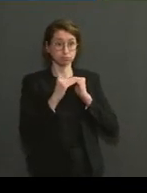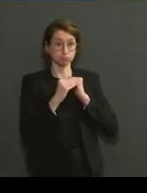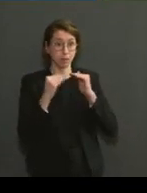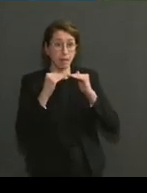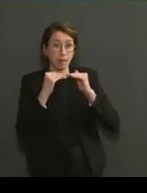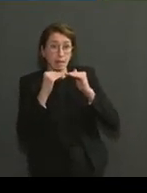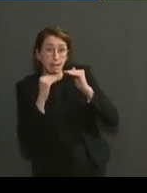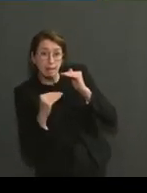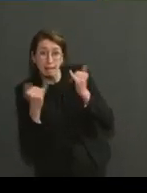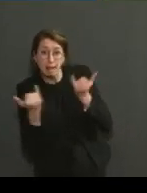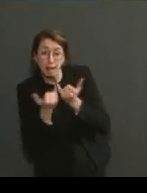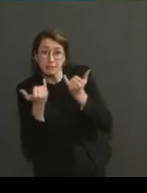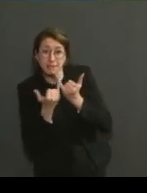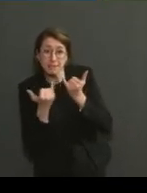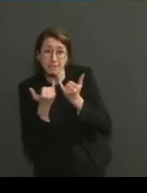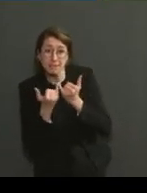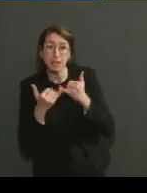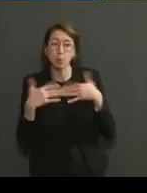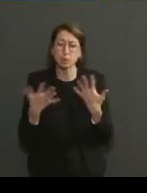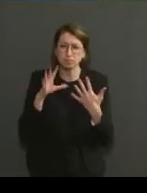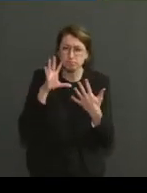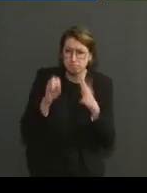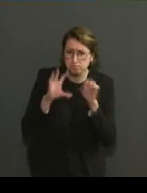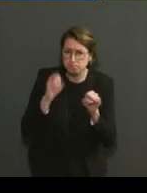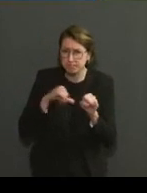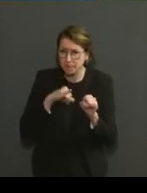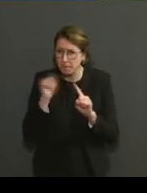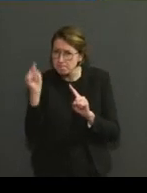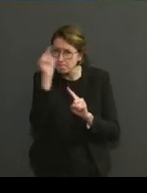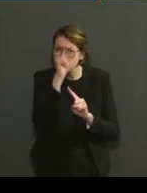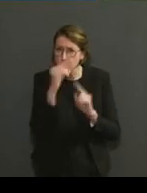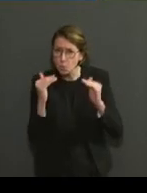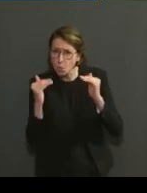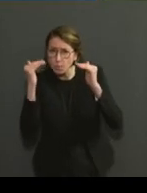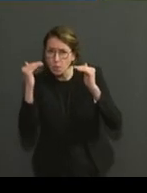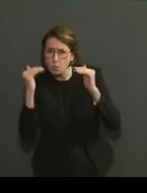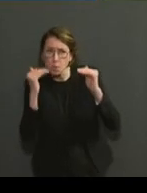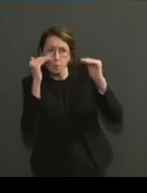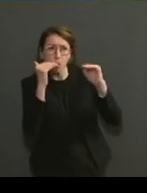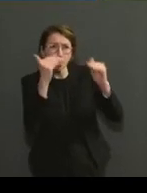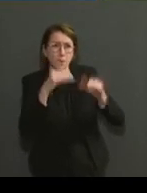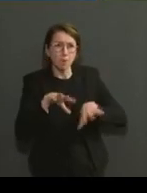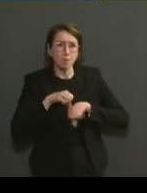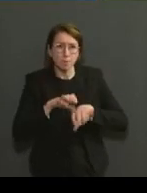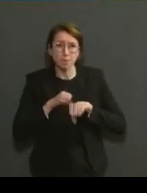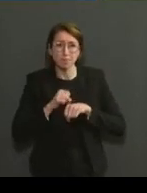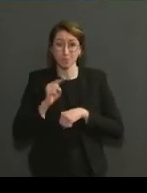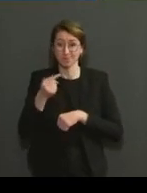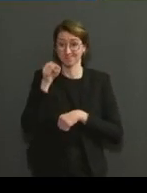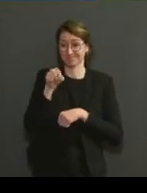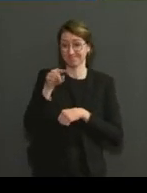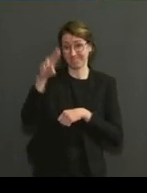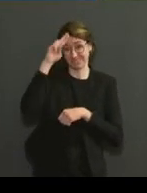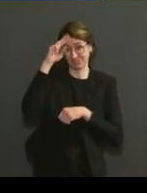entre autres, elles tendent à augmenter depuis un certain nombre de jours. On a vu aussi, on l'a encore rappelé aujourd'hui,